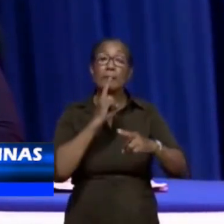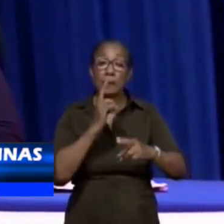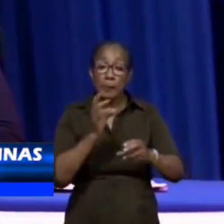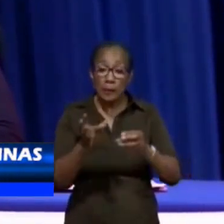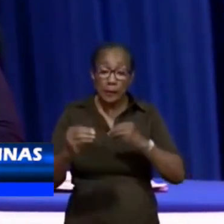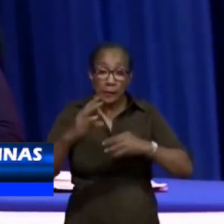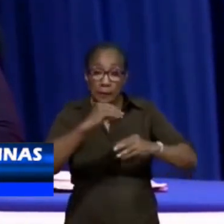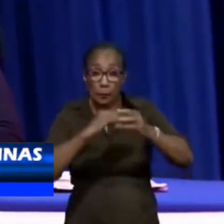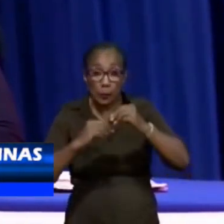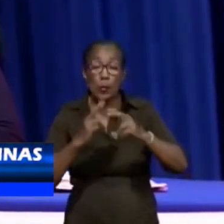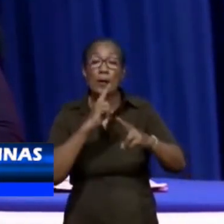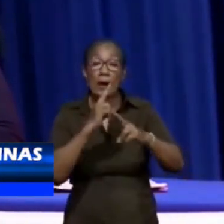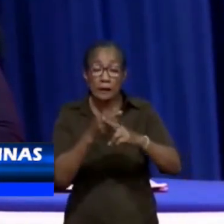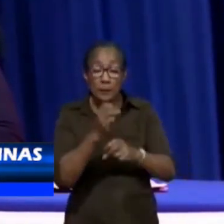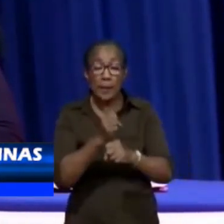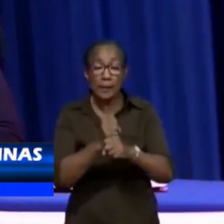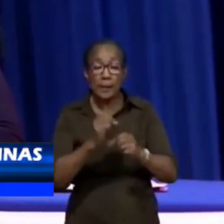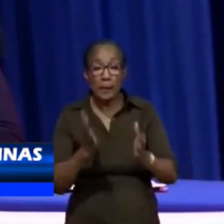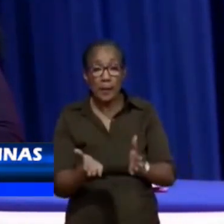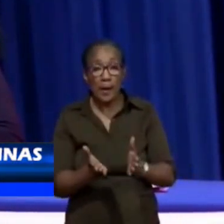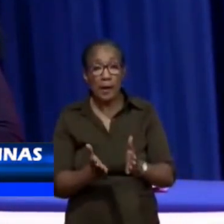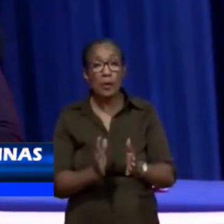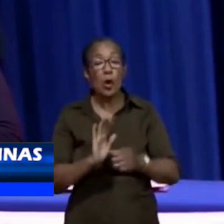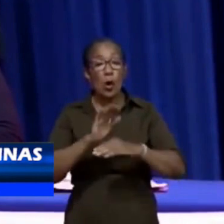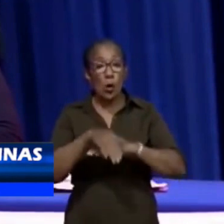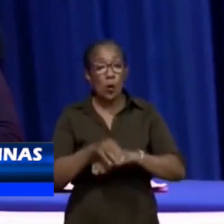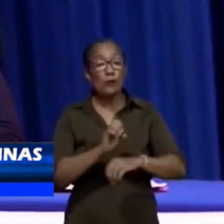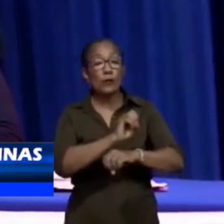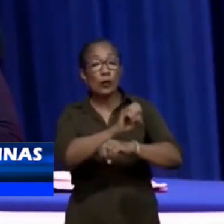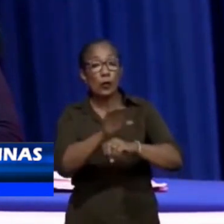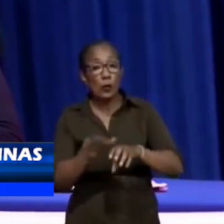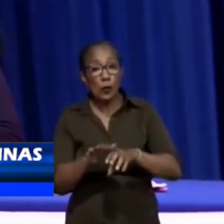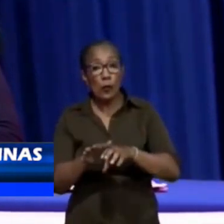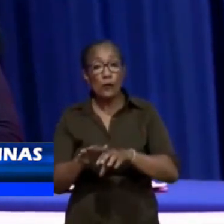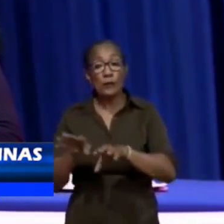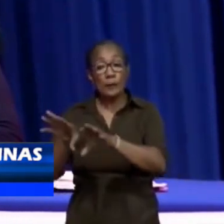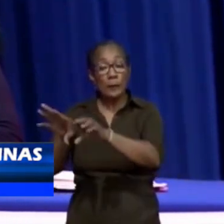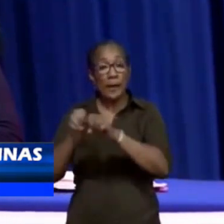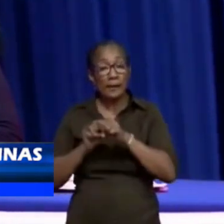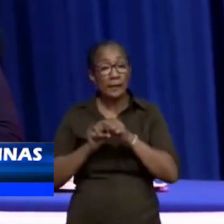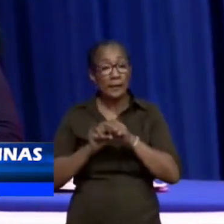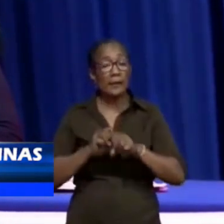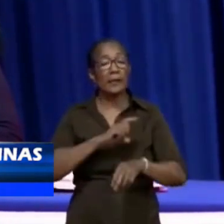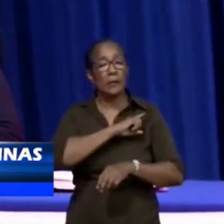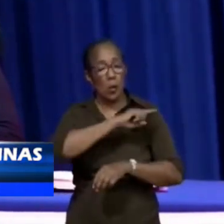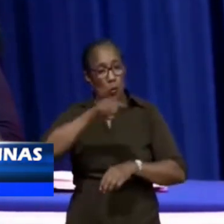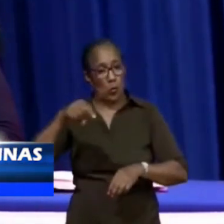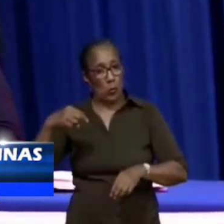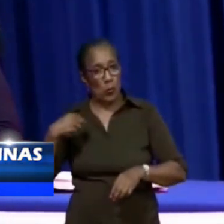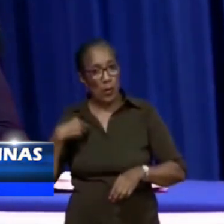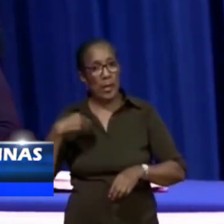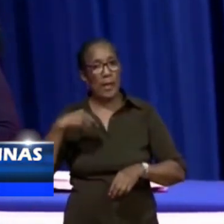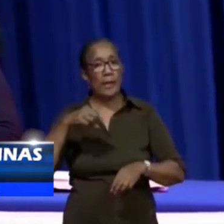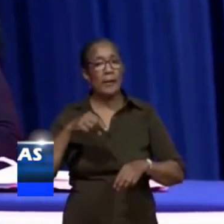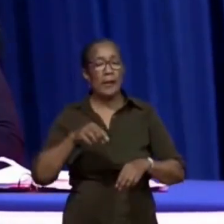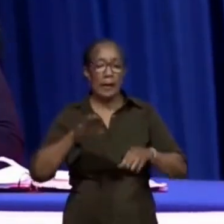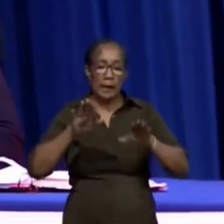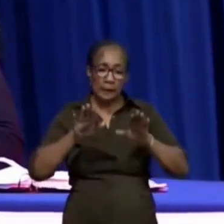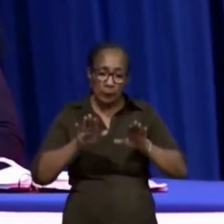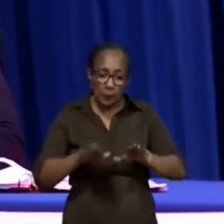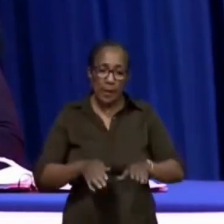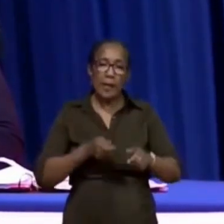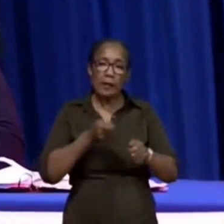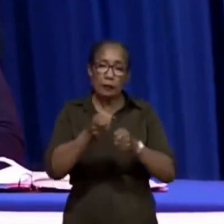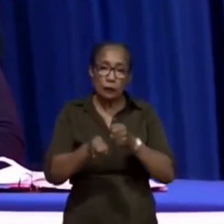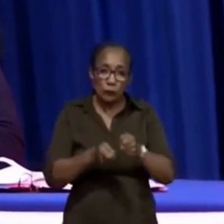zijn gevoerd, er zijn afspraken gemaakt ten aanzien van de COVID-richtlijnen. Wij zullen dit blijven